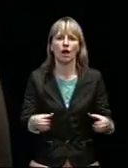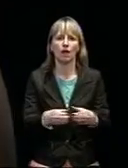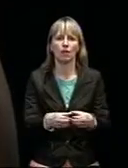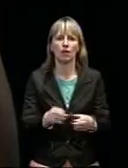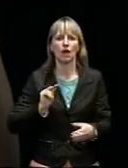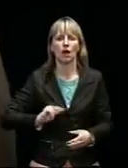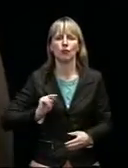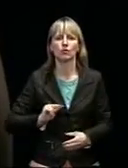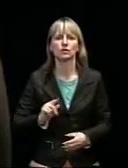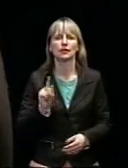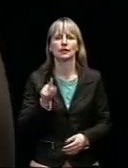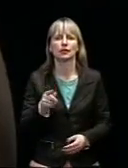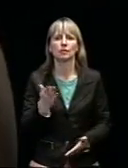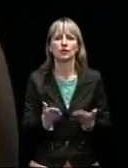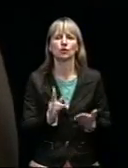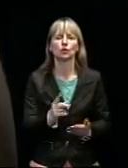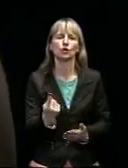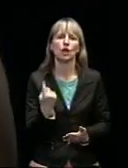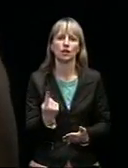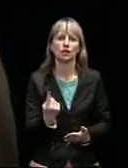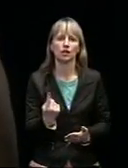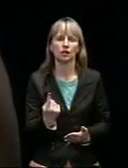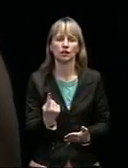работа. Там ведь если кто-то один,